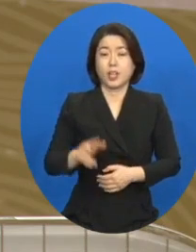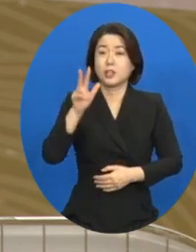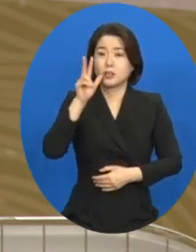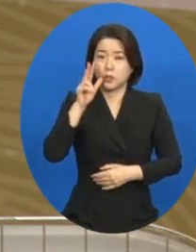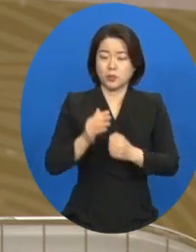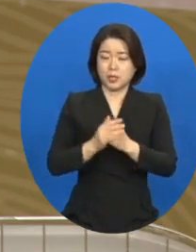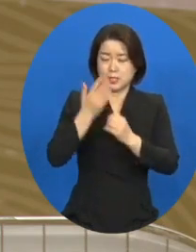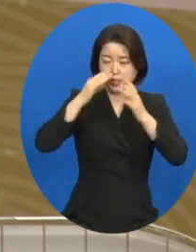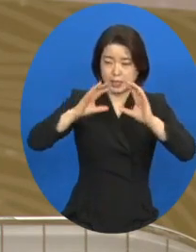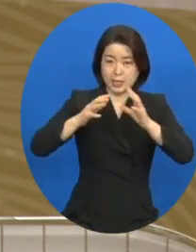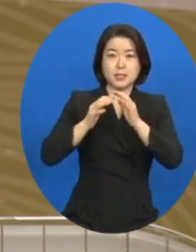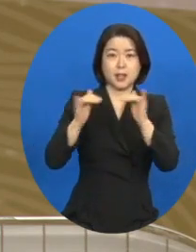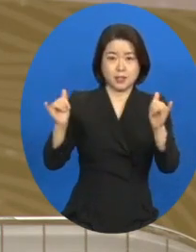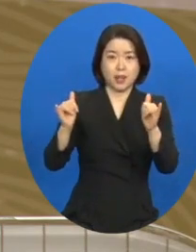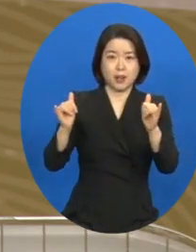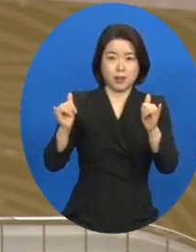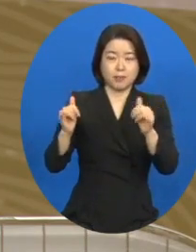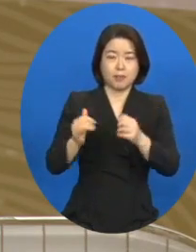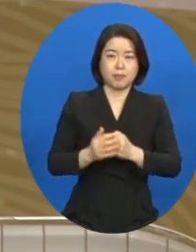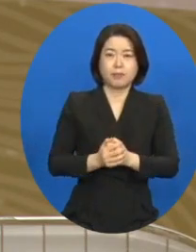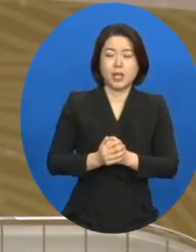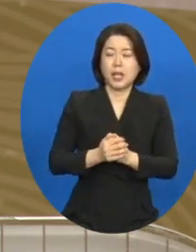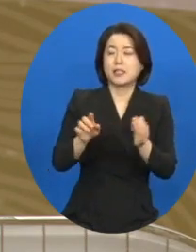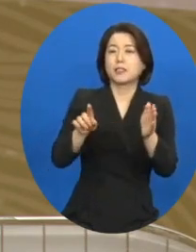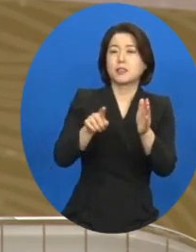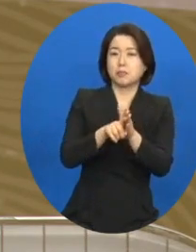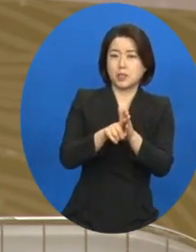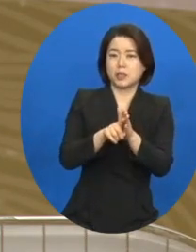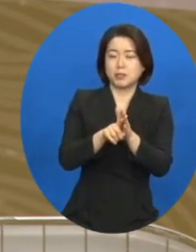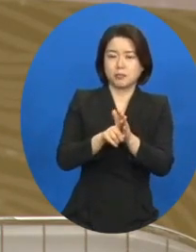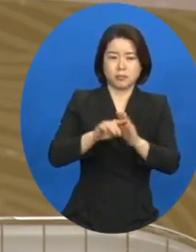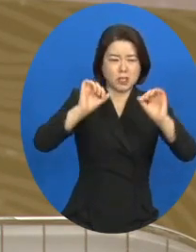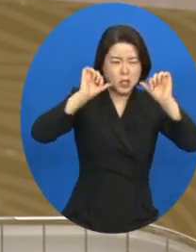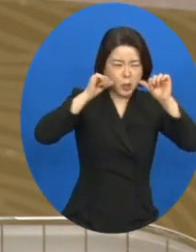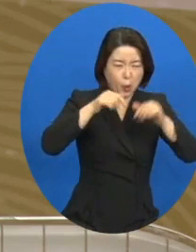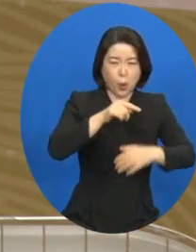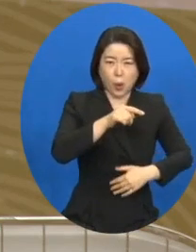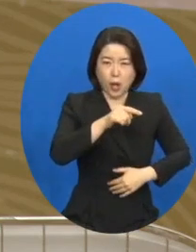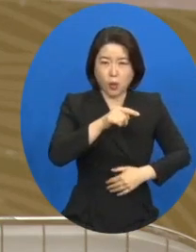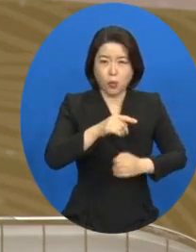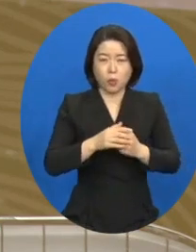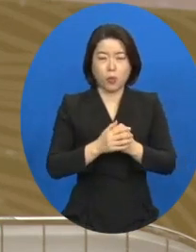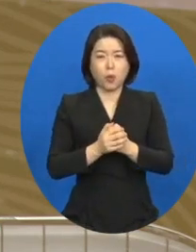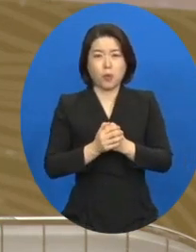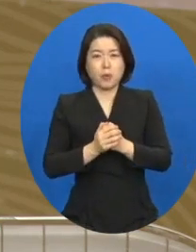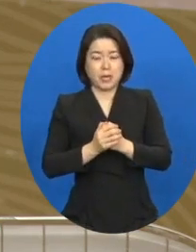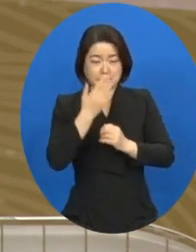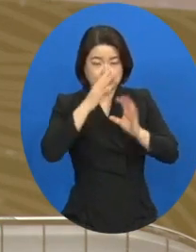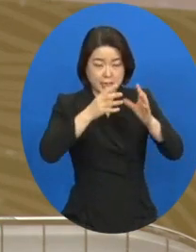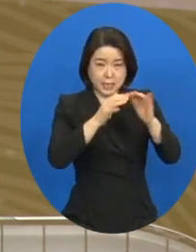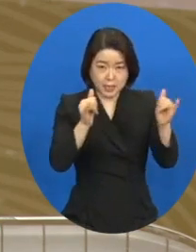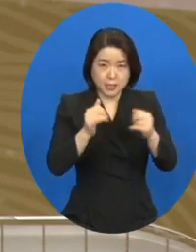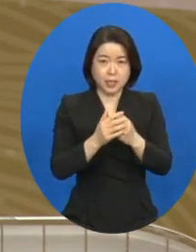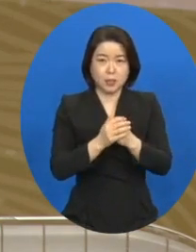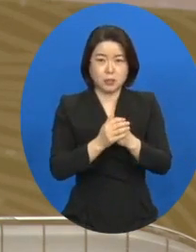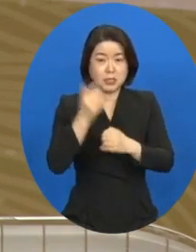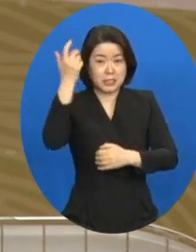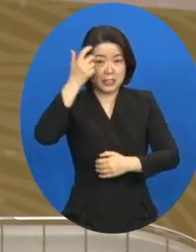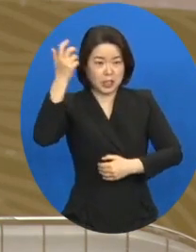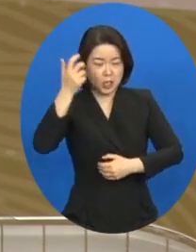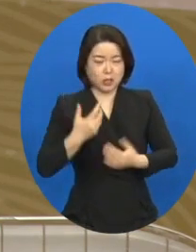여호수아는 이스라엘 백성들의 그 믿음을 조롱하고 이스라엘 백성들을